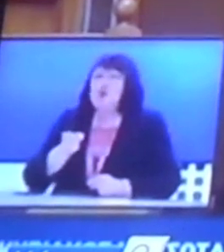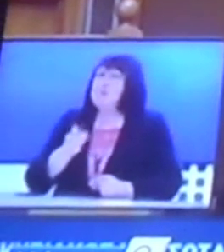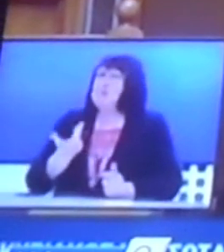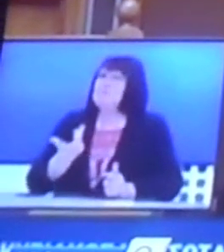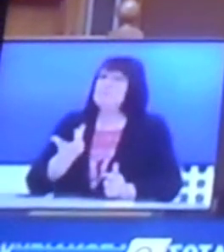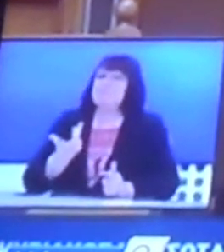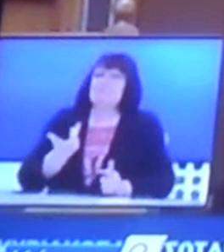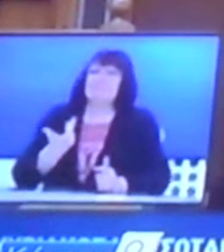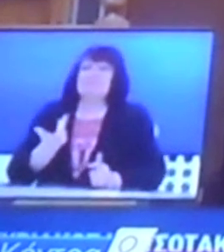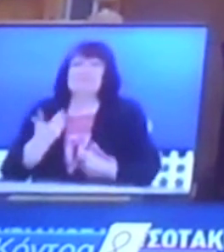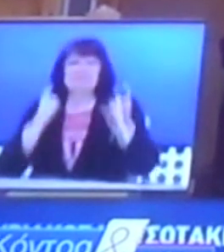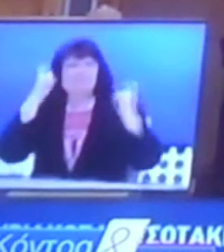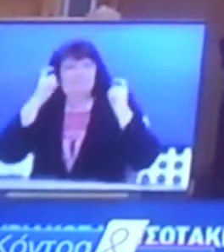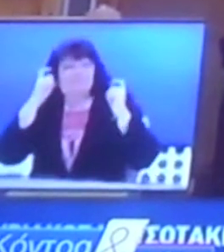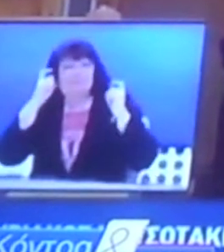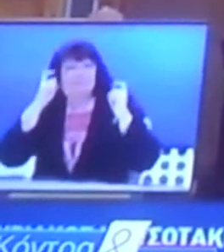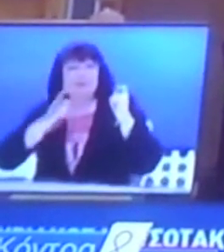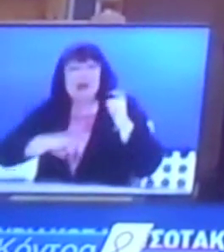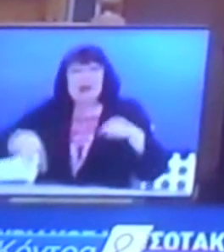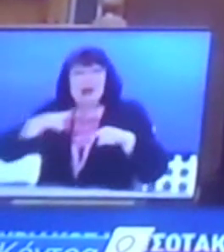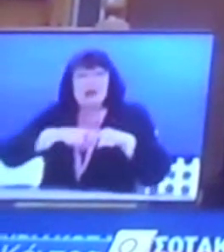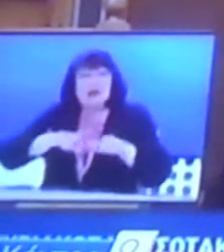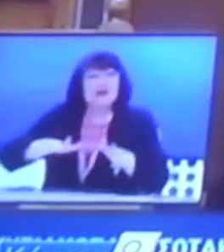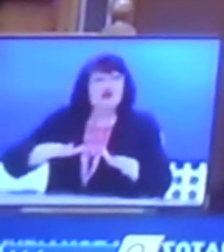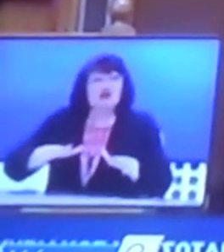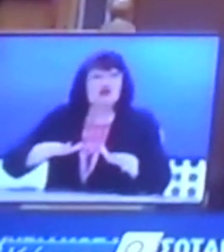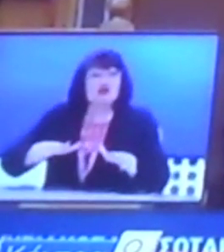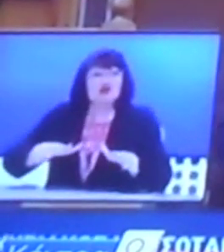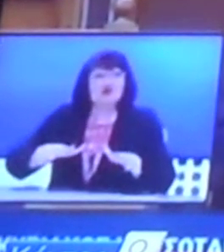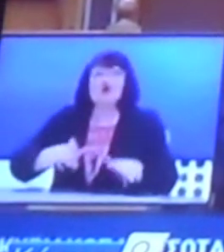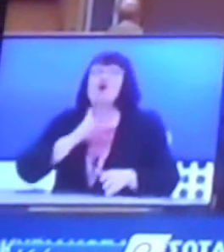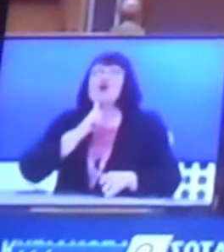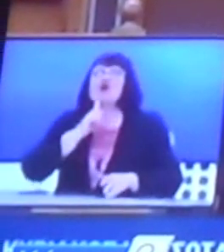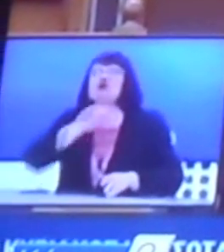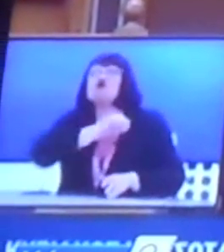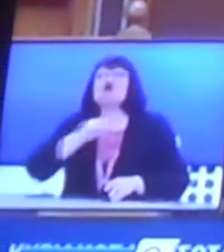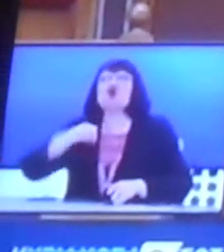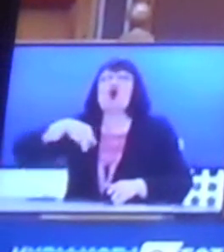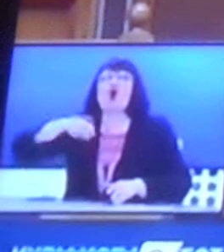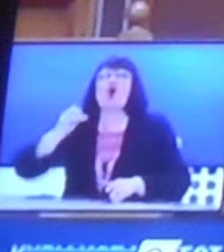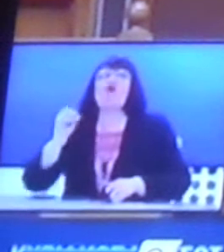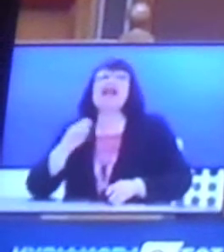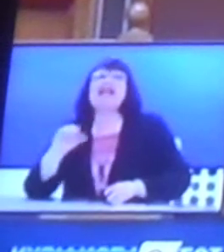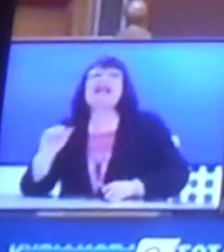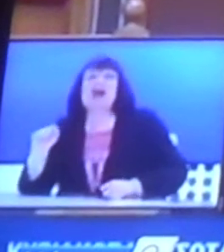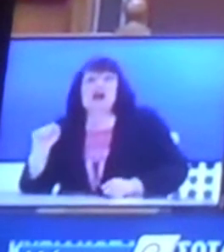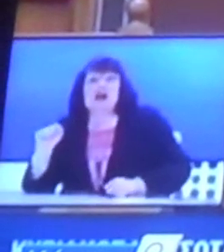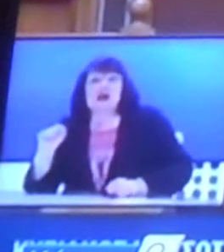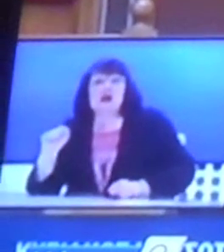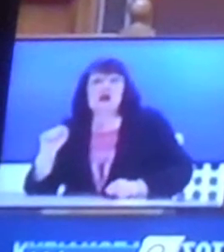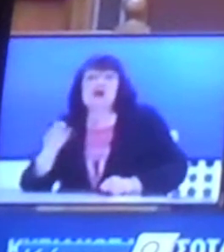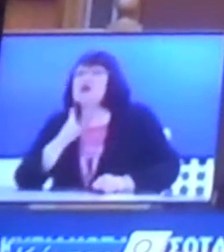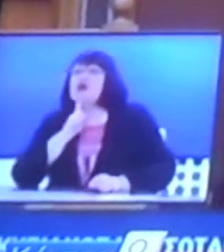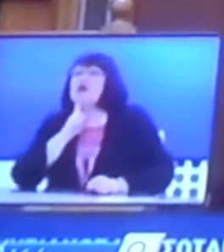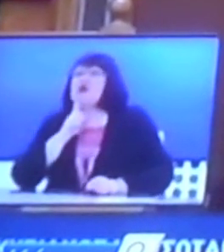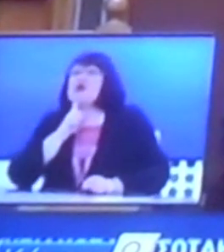σκέψη είναι ότι θα μπορούσε να συμβεί στην Ελλάδα αυτό το οποίο είναι στη Σλοβακία. Όπως η Σλοβακία,